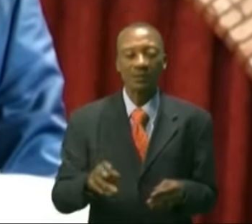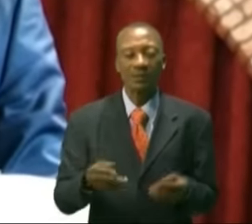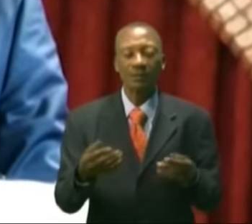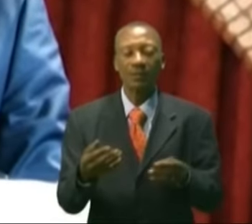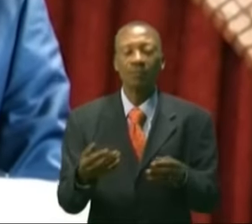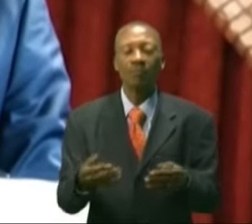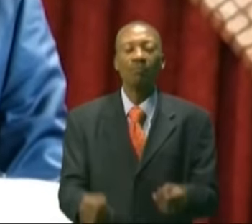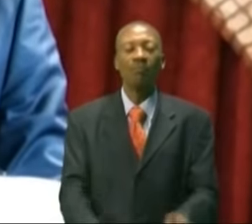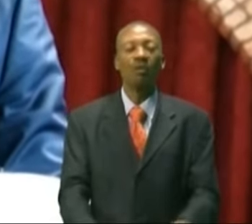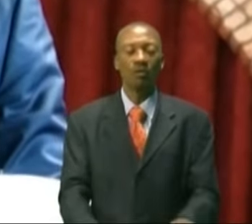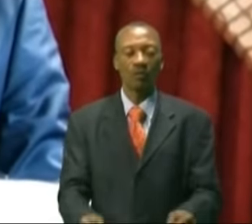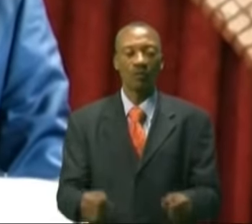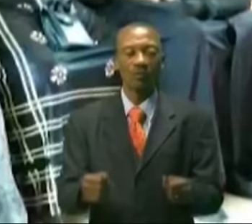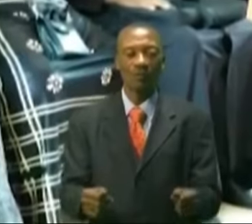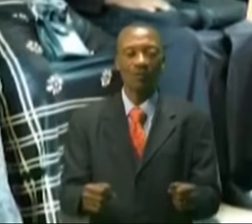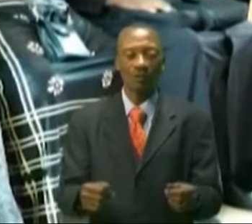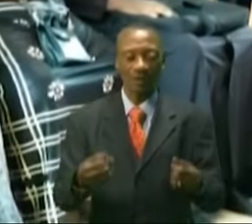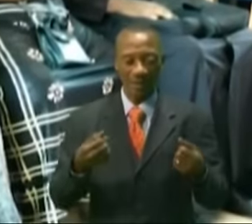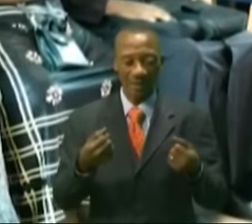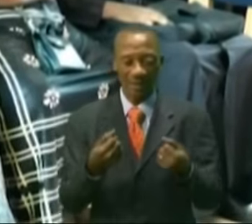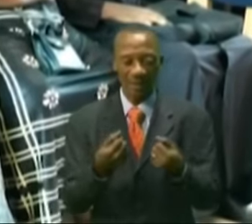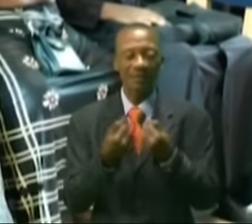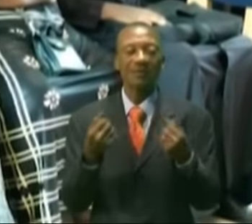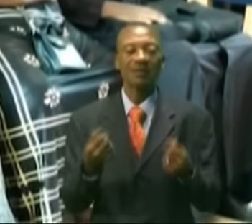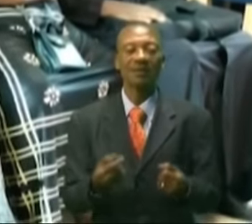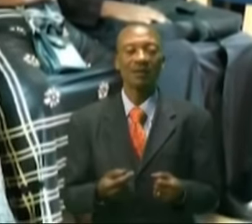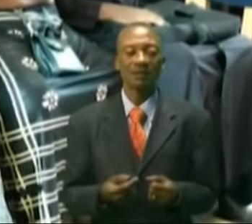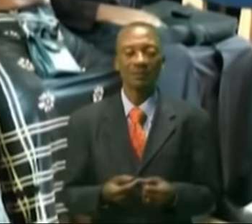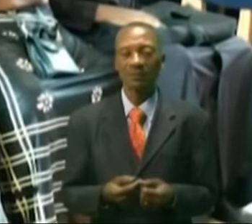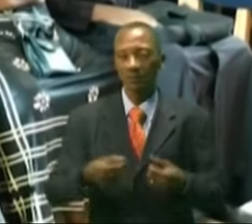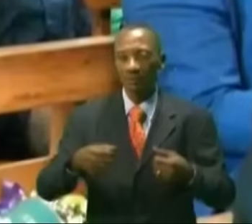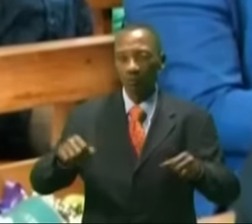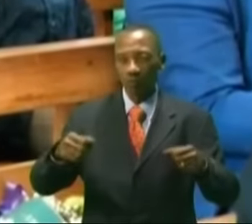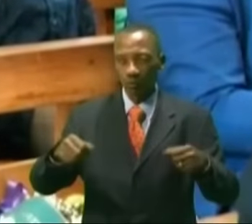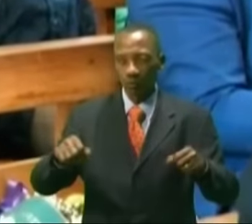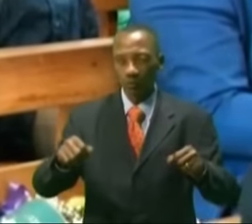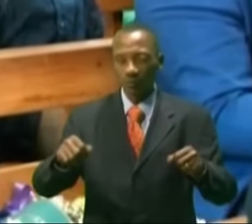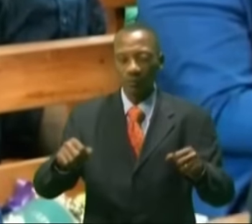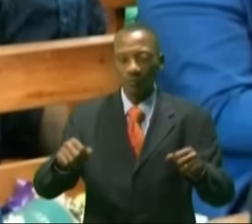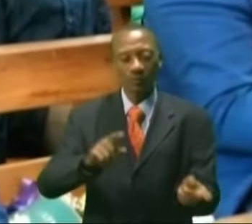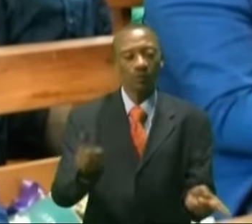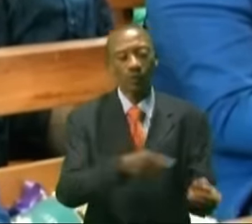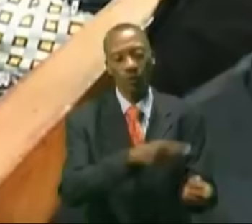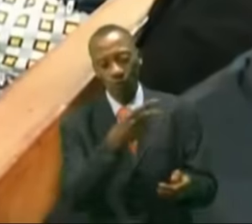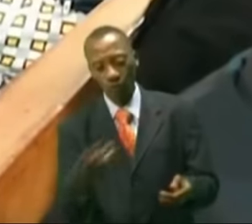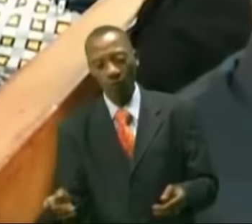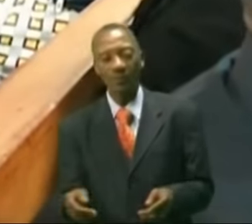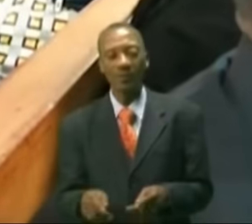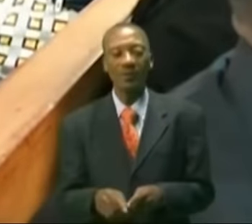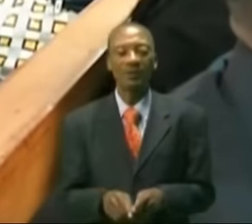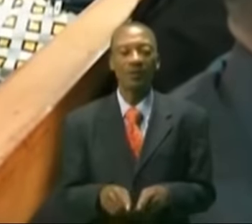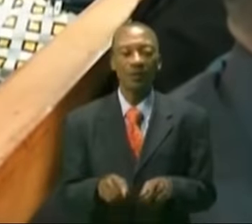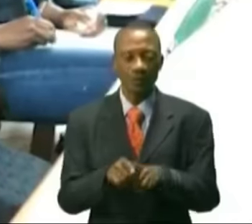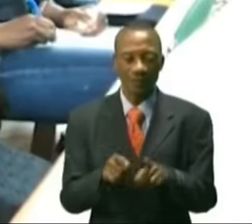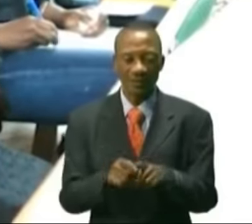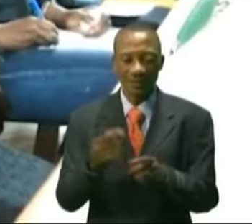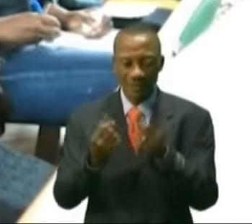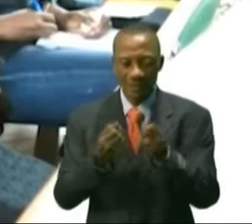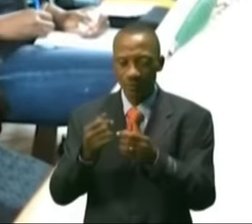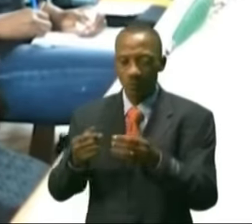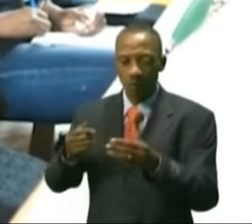infos TV de l'RTNC, assistant à l'université chrétienne Cardinal Maloula, assistant à l'université protestante au